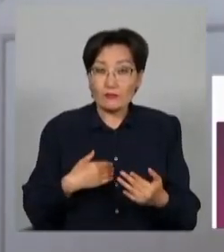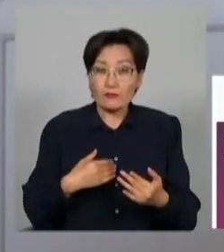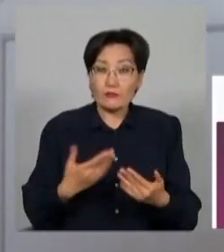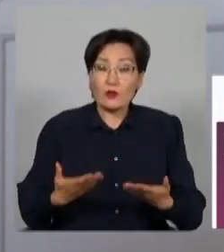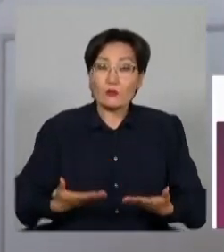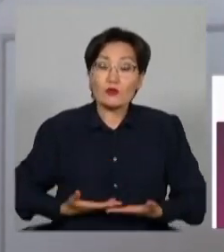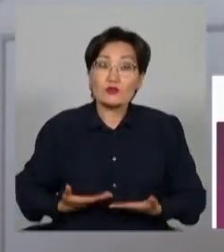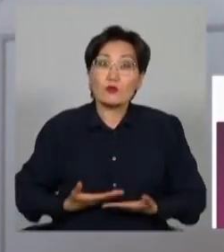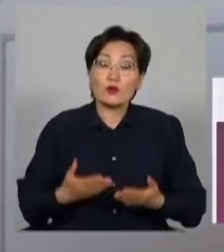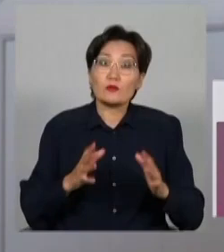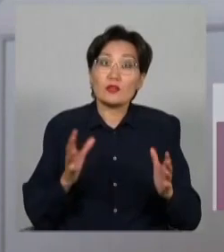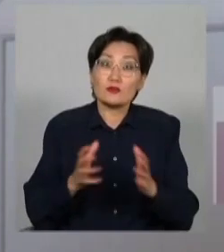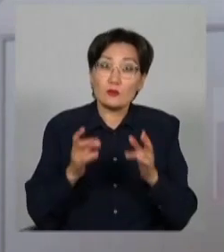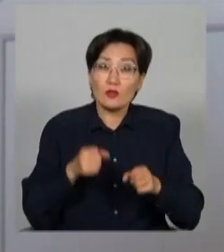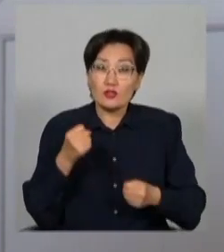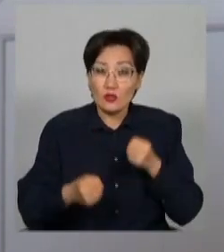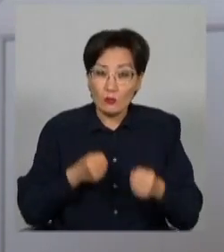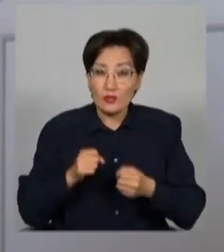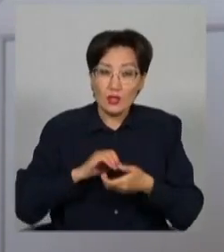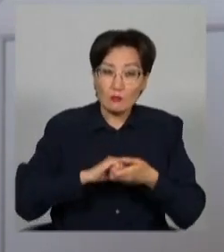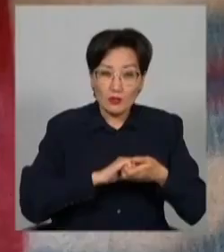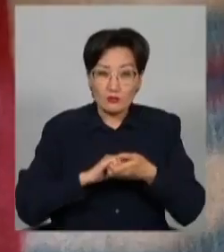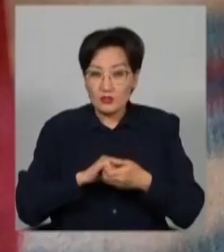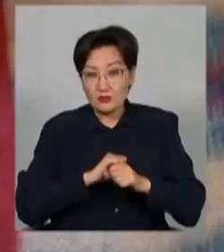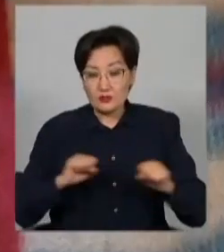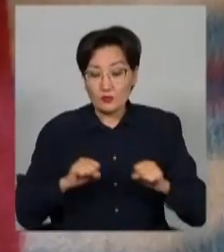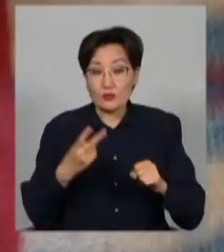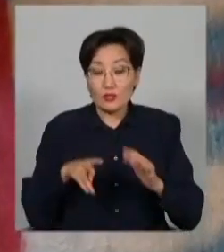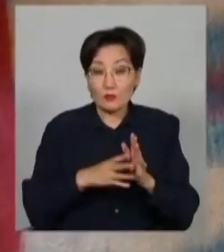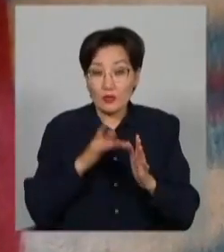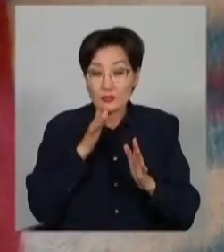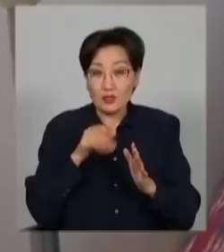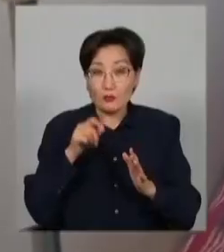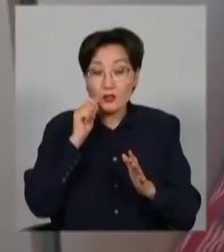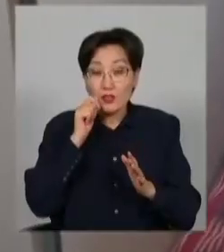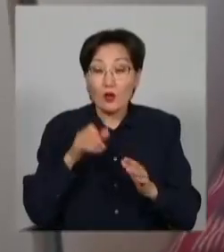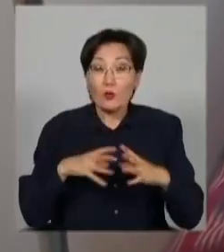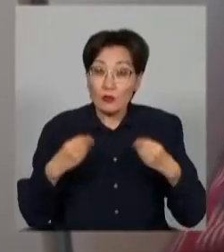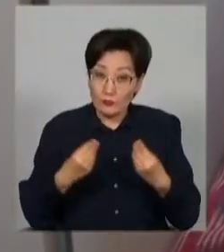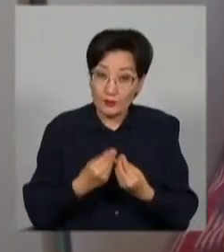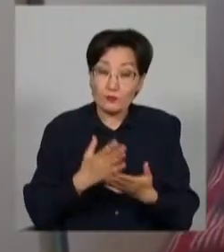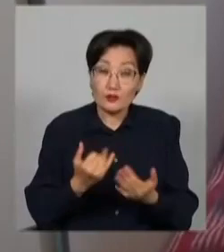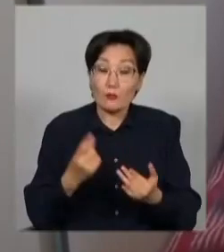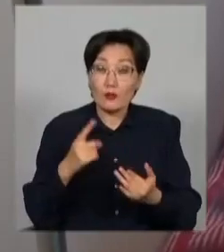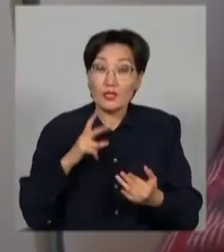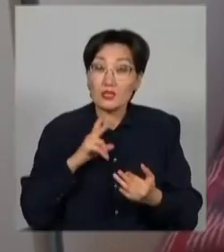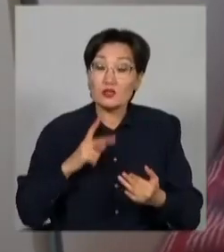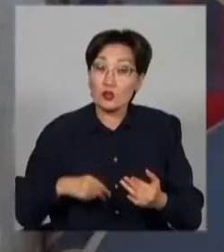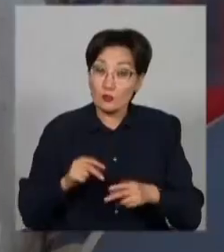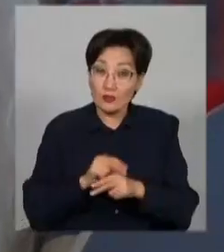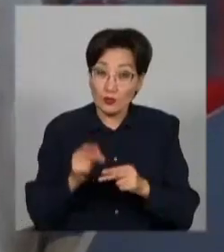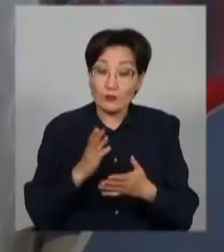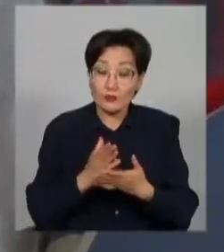өмірің. Жүгіруге болмайды, ауысуға болмайды деген сияқты. 29 жастағы азамат отбасын құрған, бүгінде бір қыз тәрбиелеп отқан